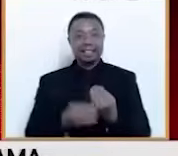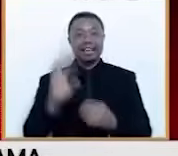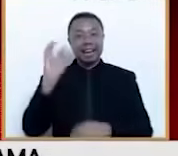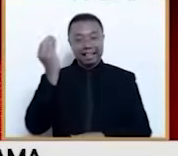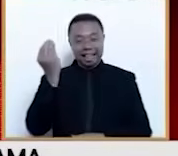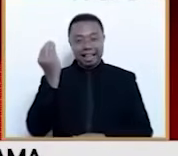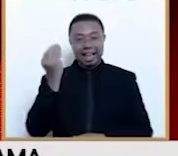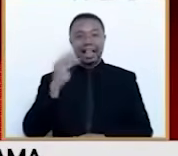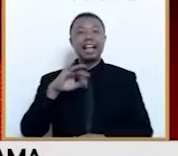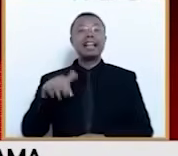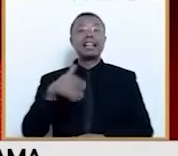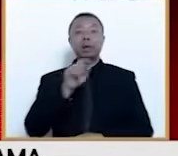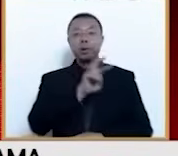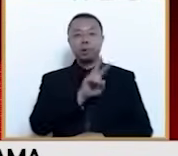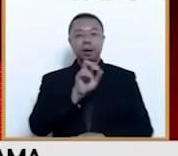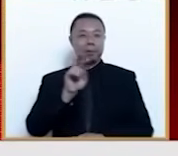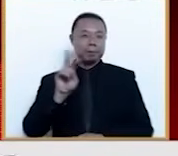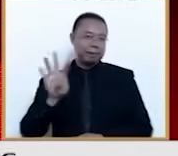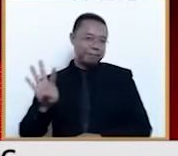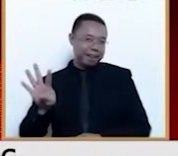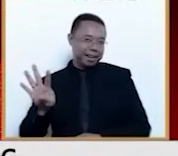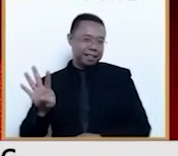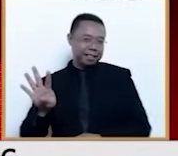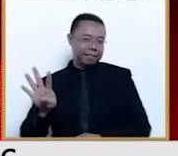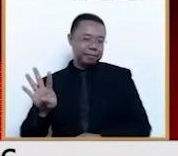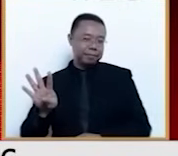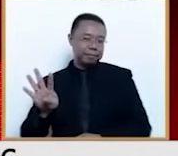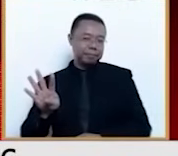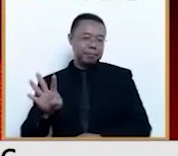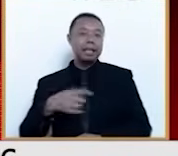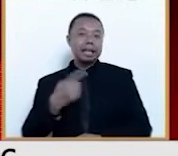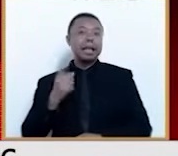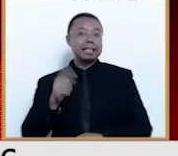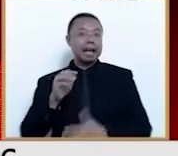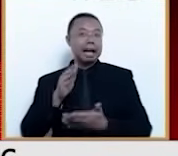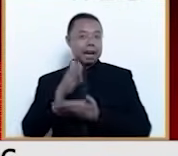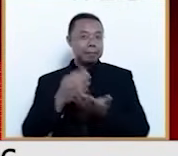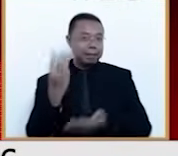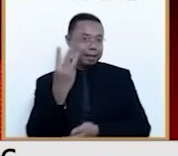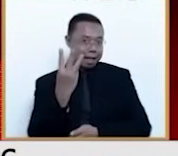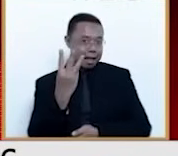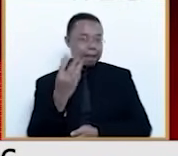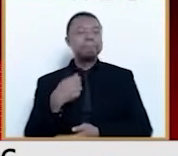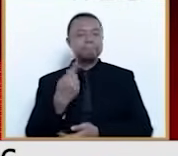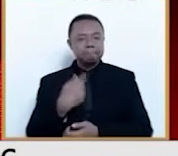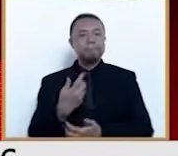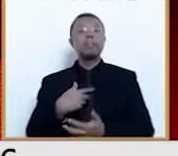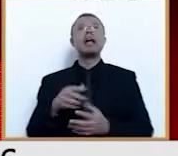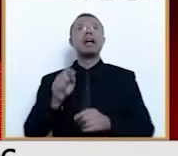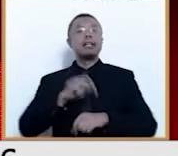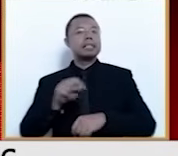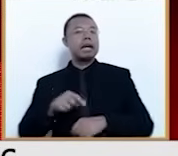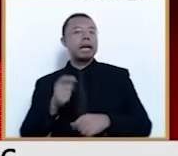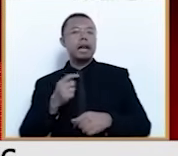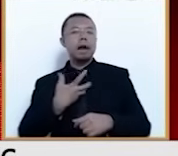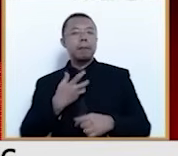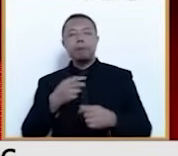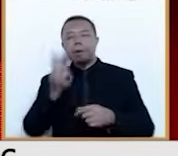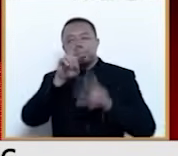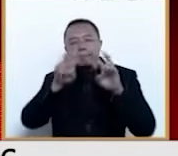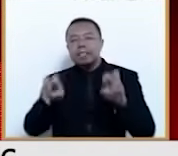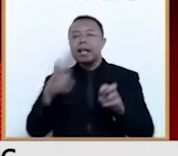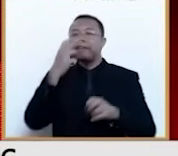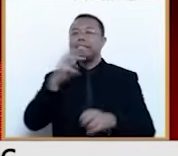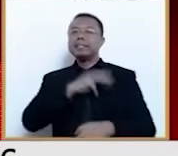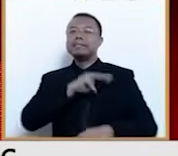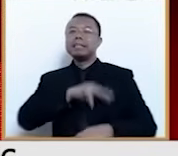Gubernur DKI Jakarta pemilihan tahun 2024. Ya, kita masuk segmen 3 dan di segmen ini kita juga masih akan mendalami visi, misi